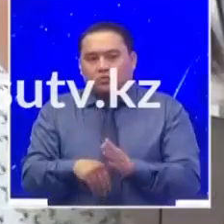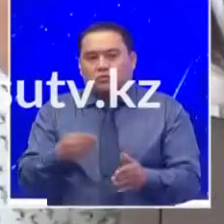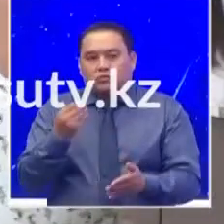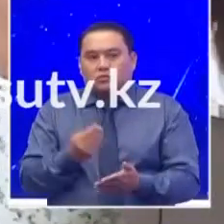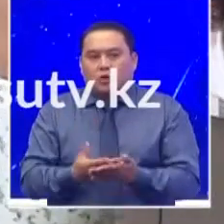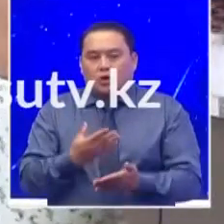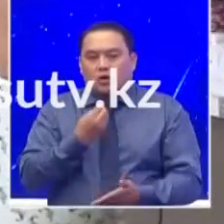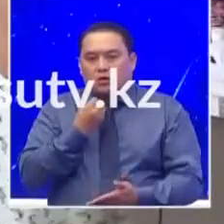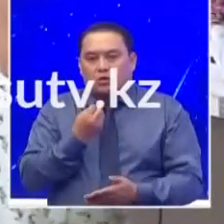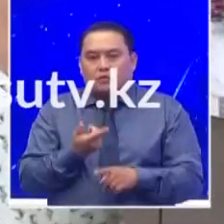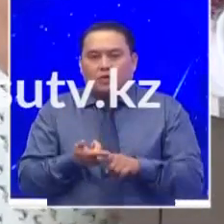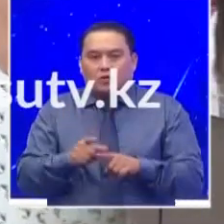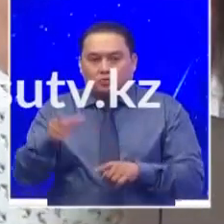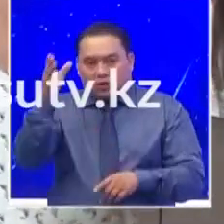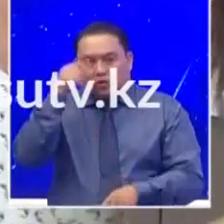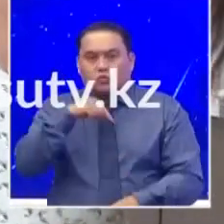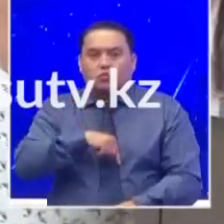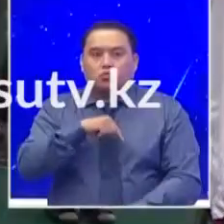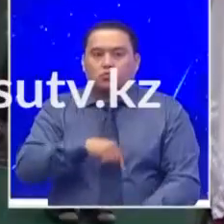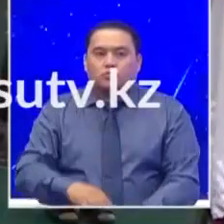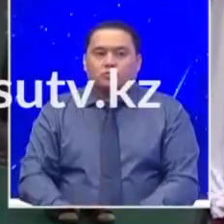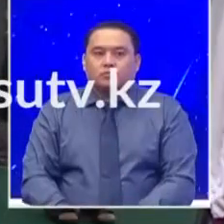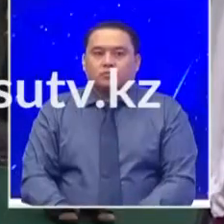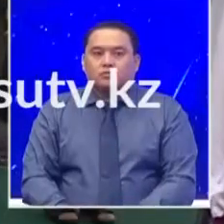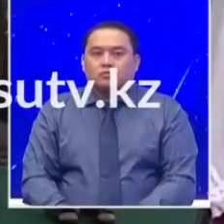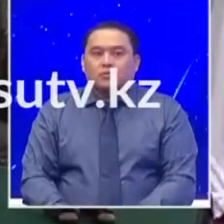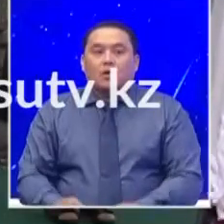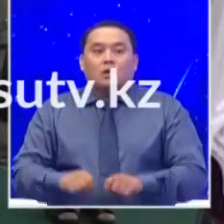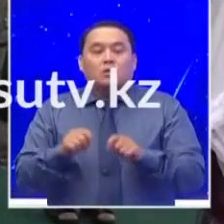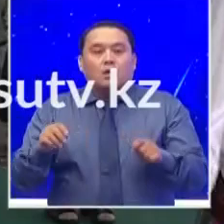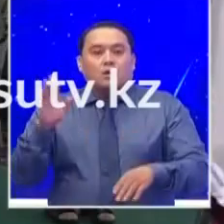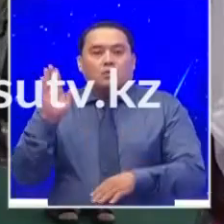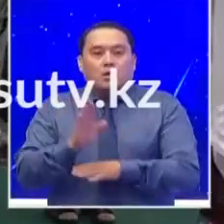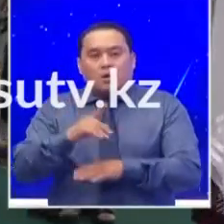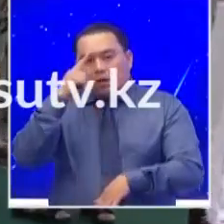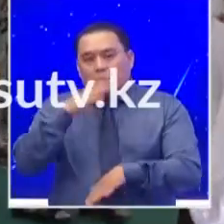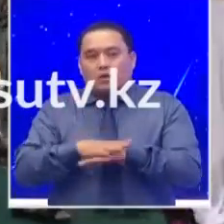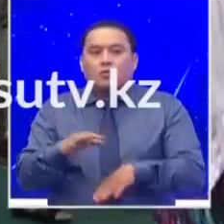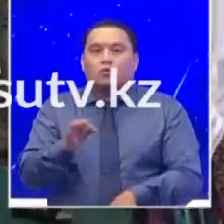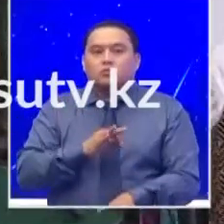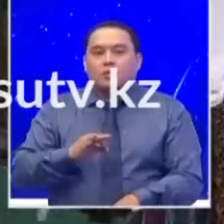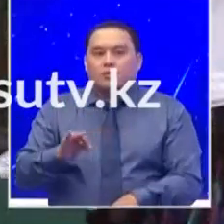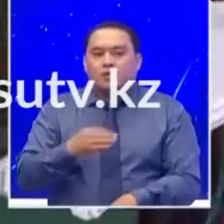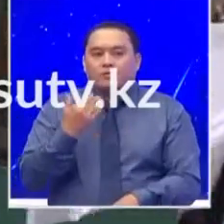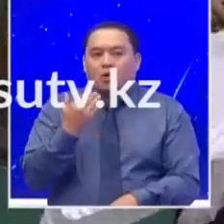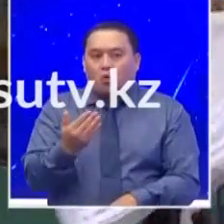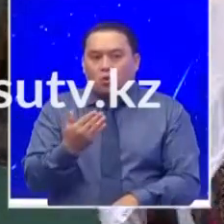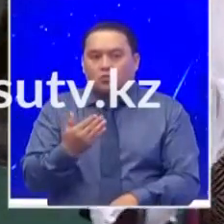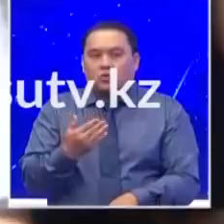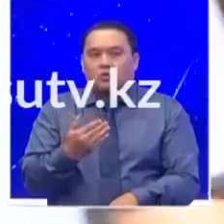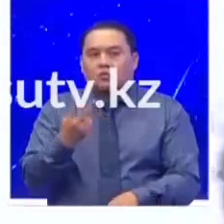самое хорошее и ценное – знание и душу. На основании постановления акима Алматинской области Аманды Кабаталова